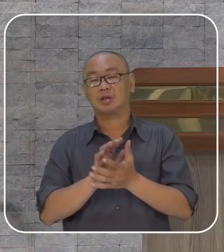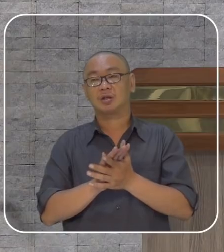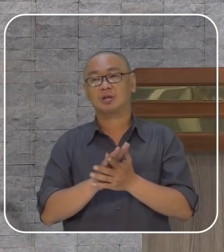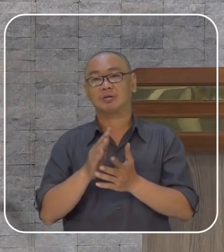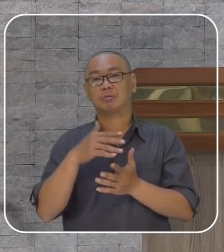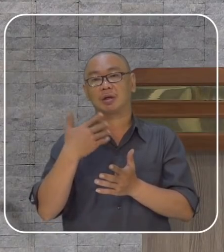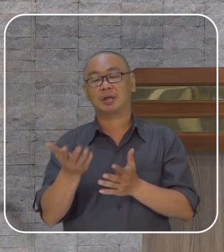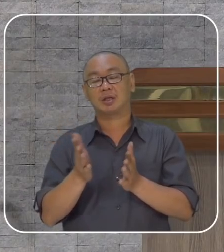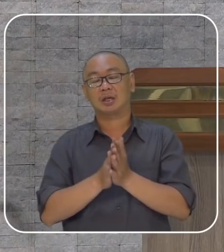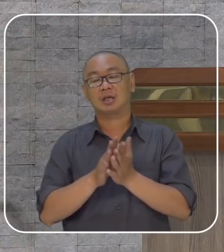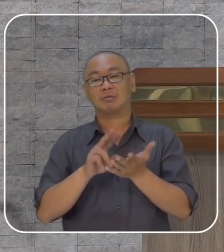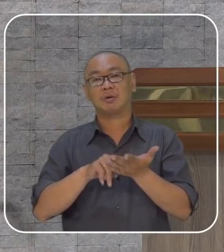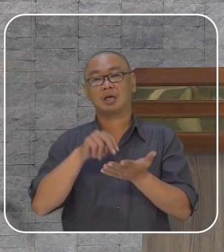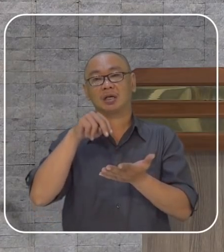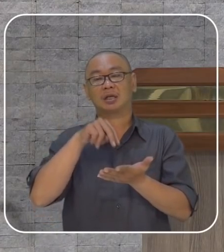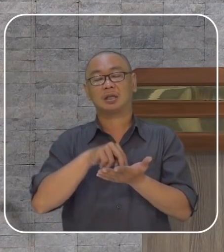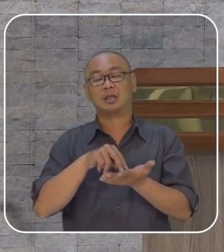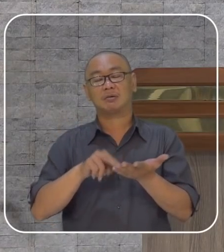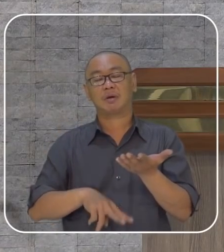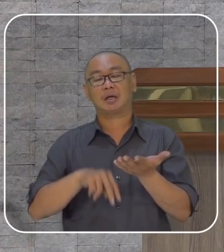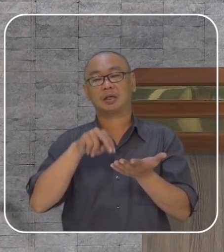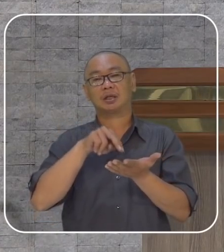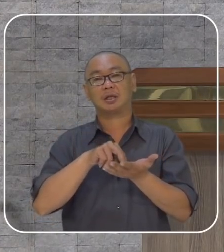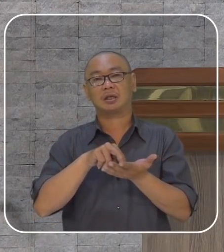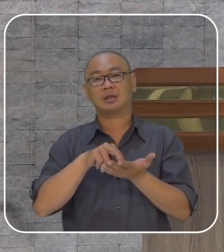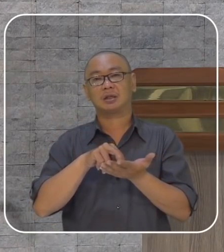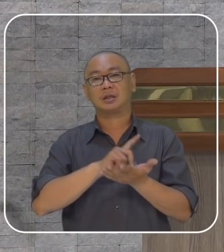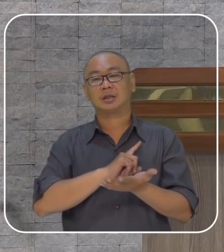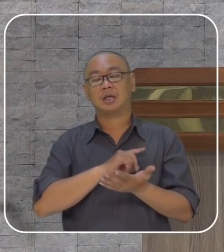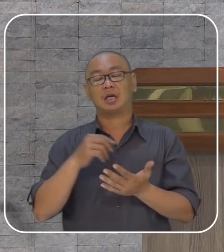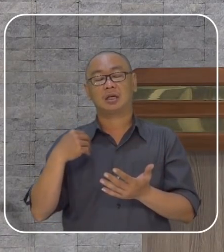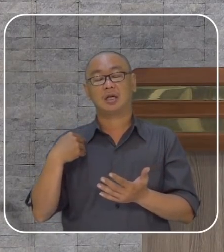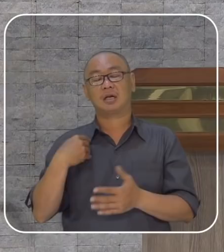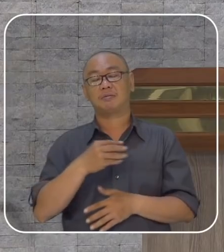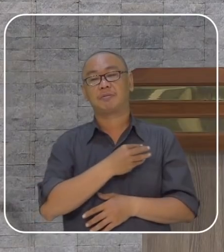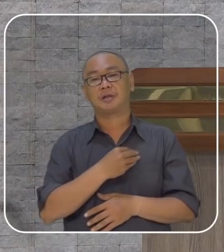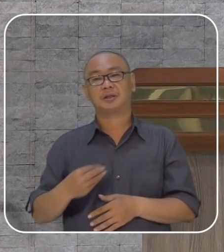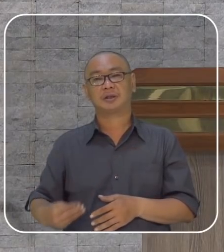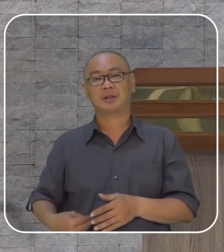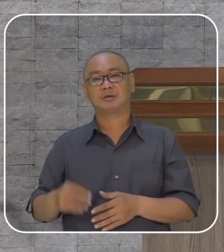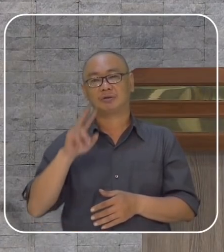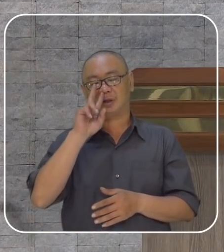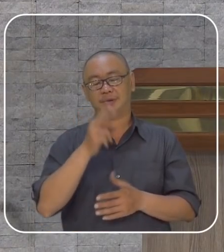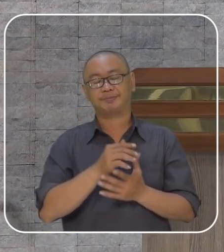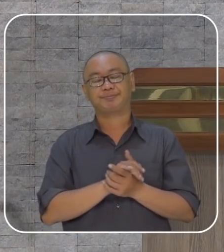dan kebangkitannya sebagai tanda bahwa dirinya ini adalah Mesias,